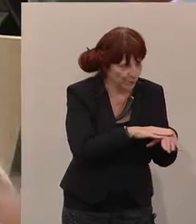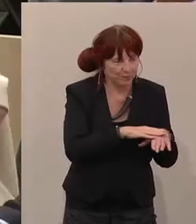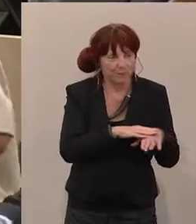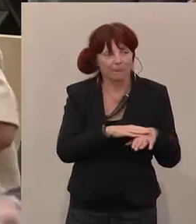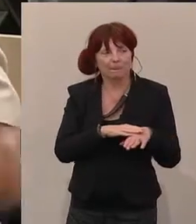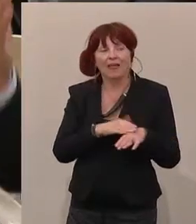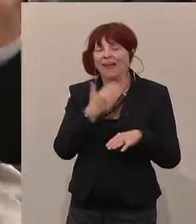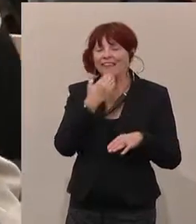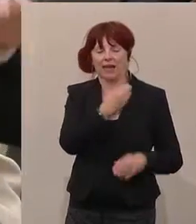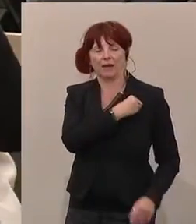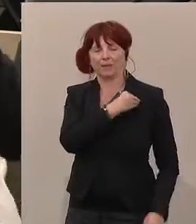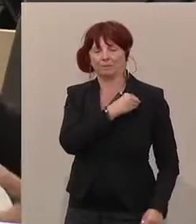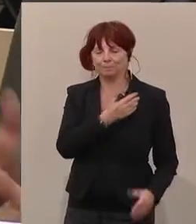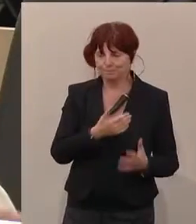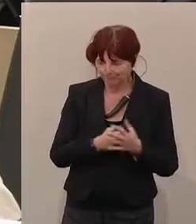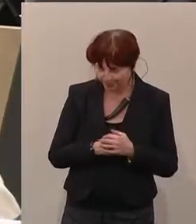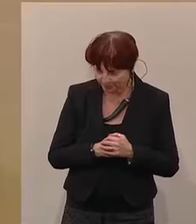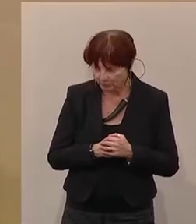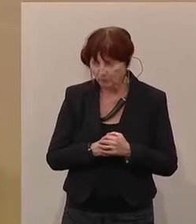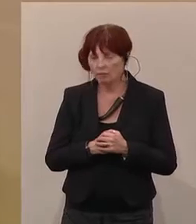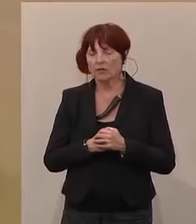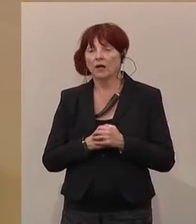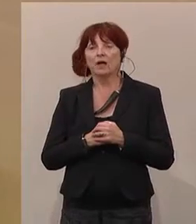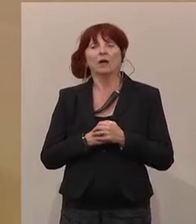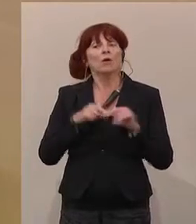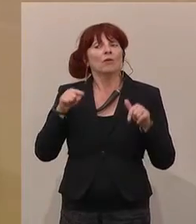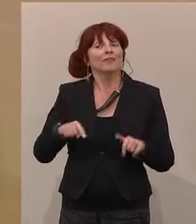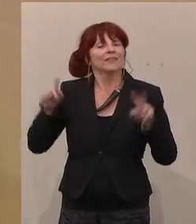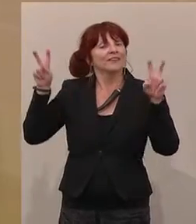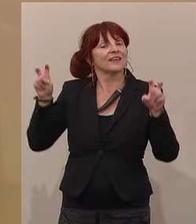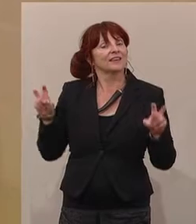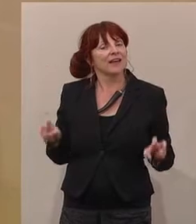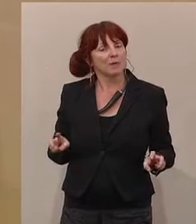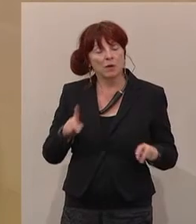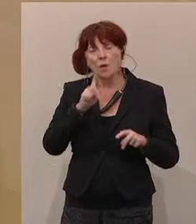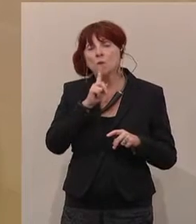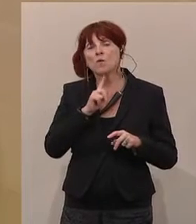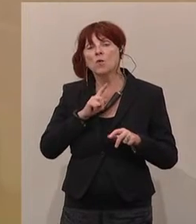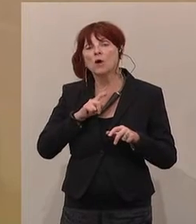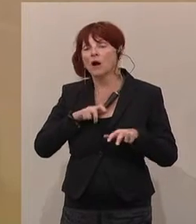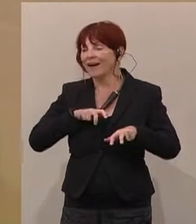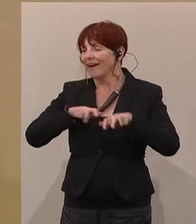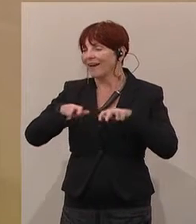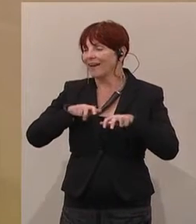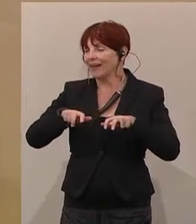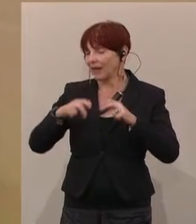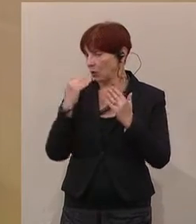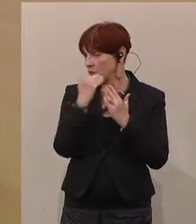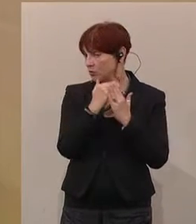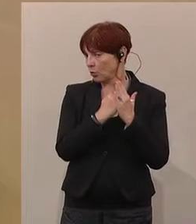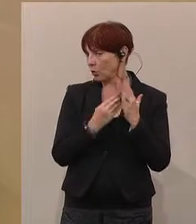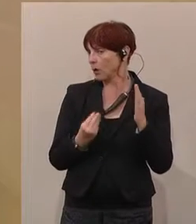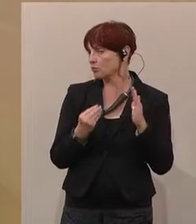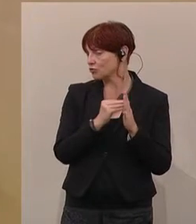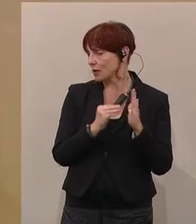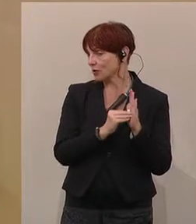Danke für den Hinweis. Und das sind Themen, die nicht nur im Regierungsprogramm eben auch ganz